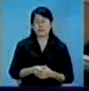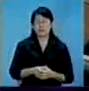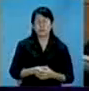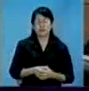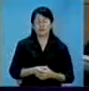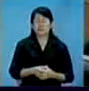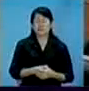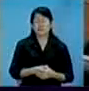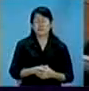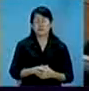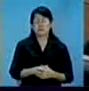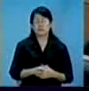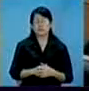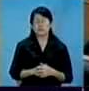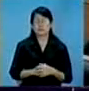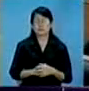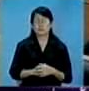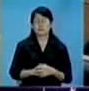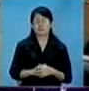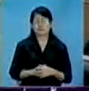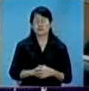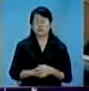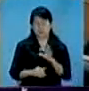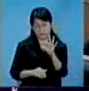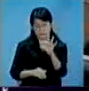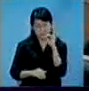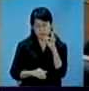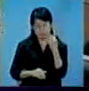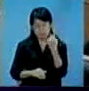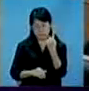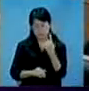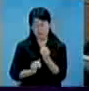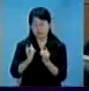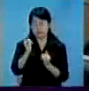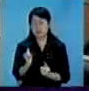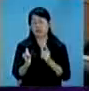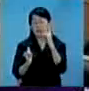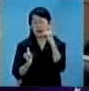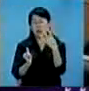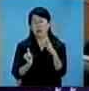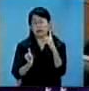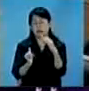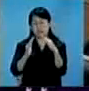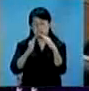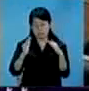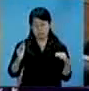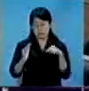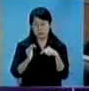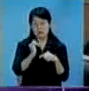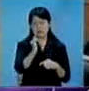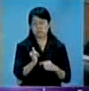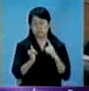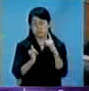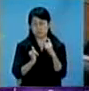การเสียชีวิต14คนผมยกภาพเพียง1รายนะครับที่นอนตายอยู่ในเต็นท์ห่างจากศาลาแดง50เมตรม